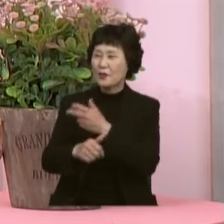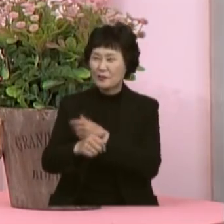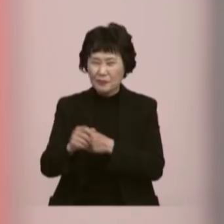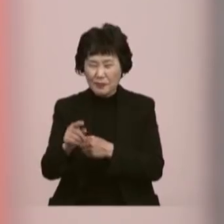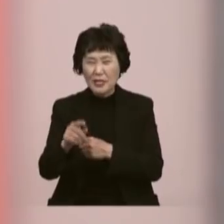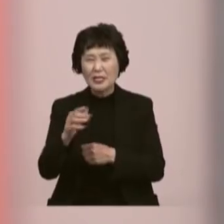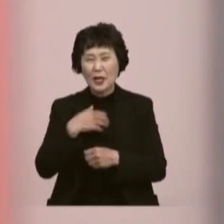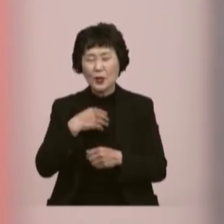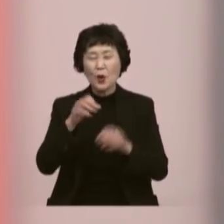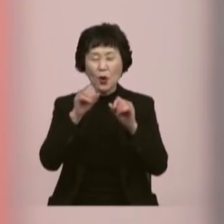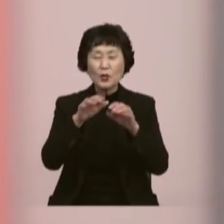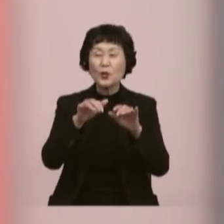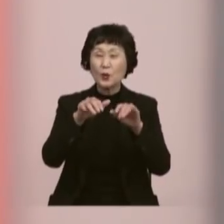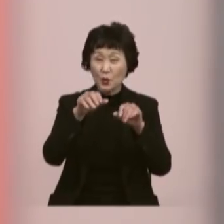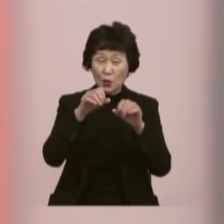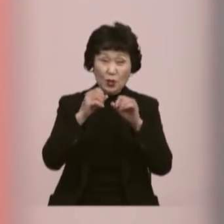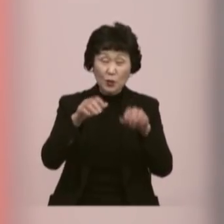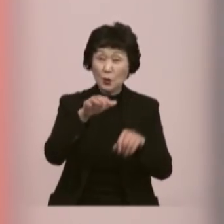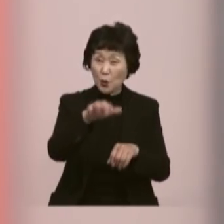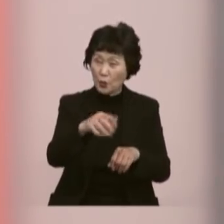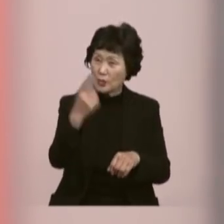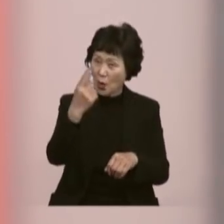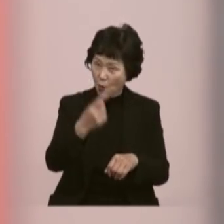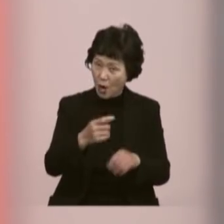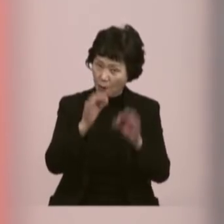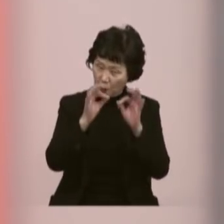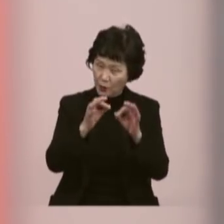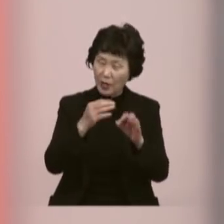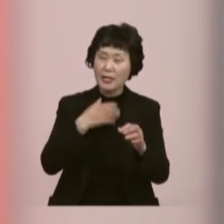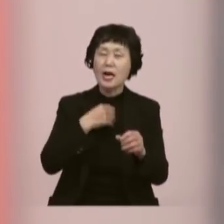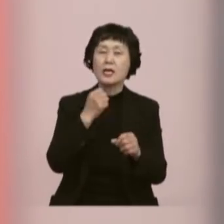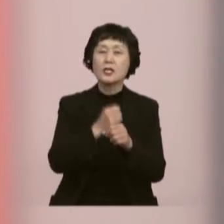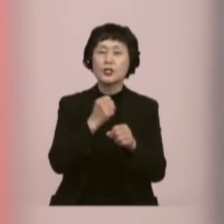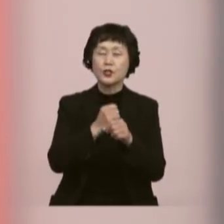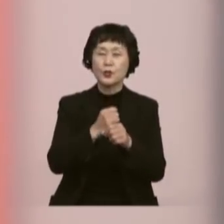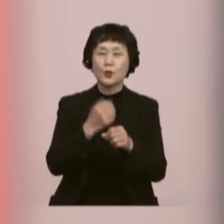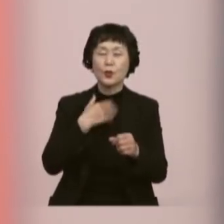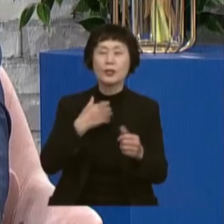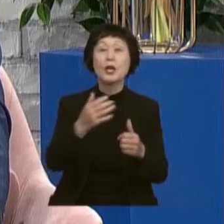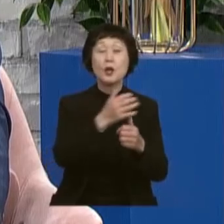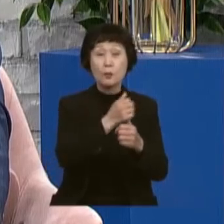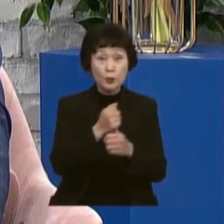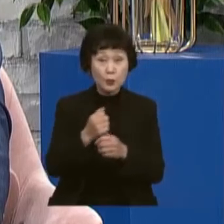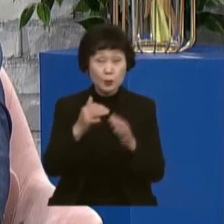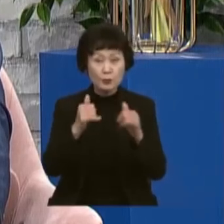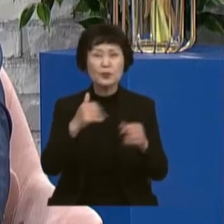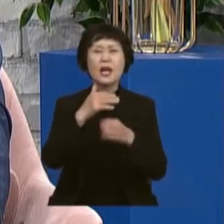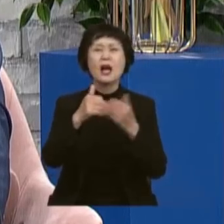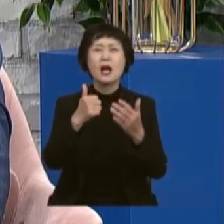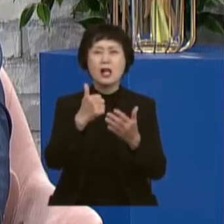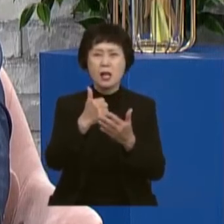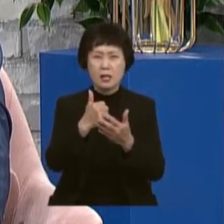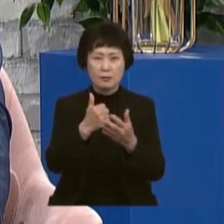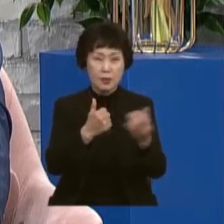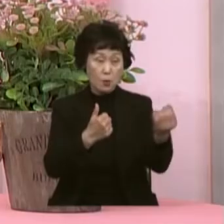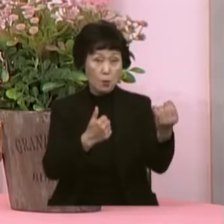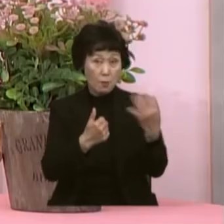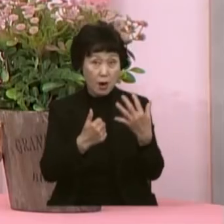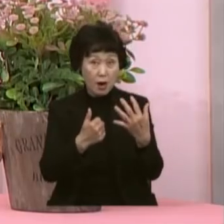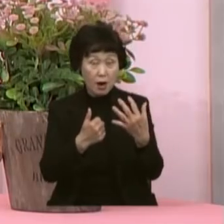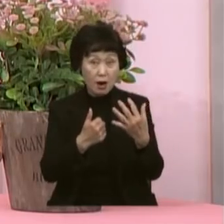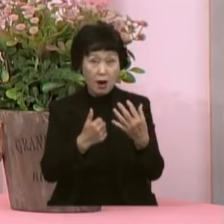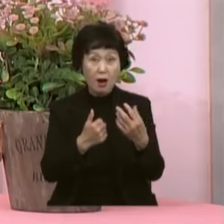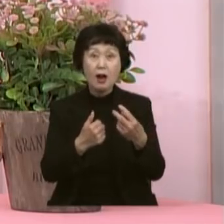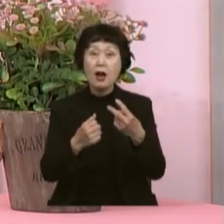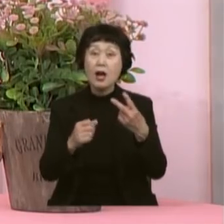나를 지으시고 나를 부르시고 나를 붙드시는 분이 하나님이시더라고요. 그래가지고 그때 2월 달에